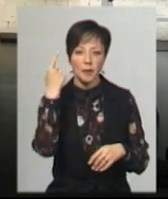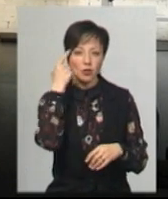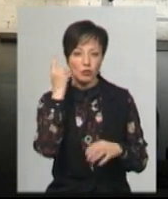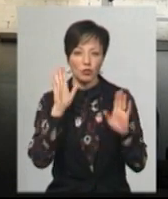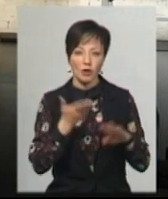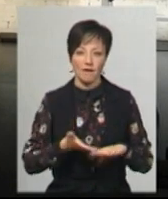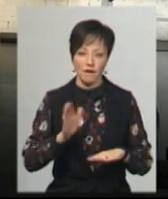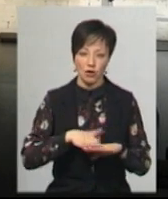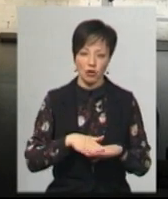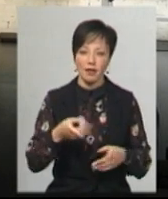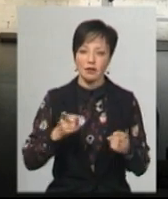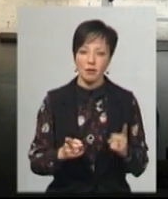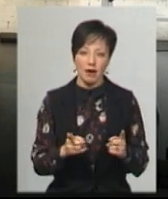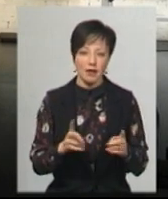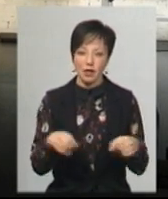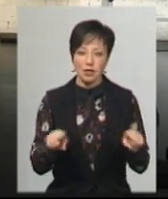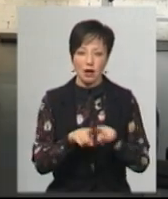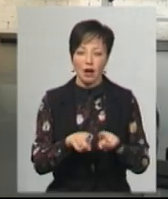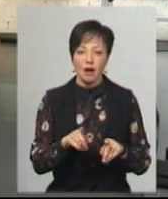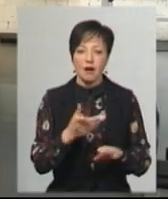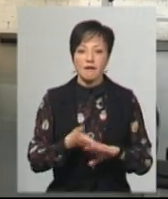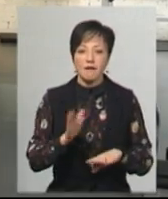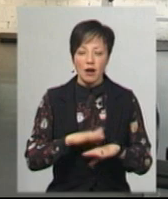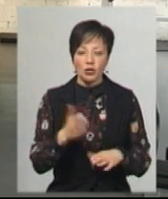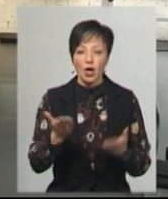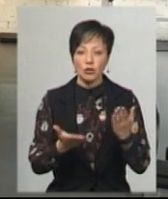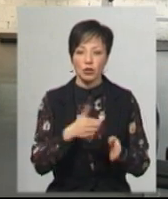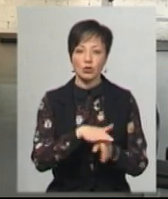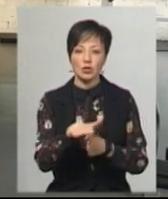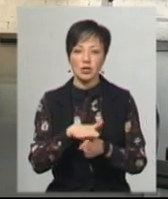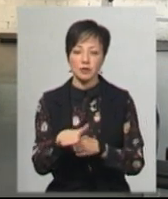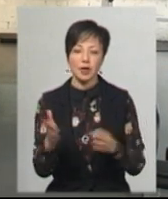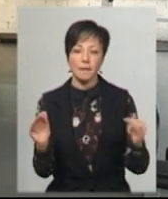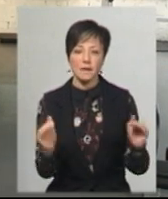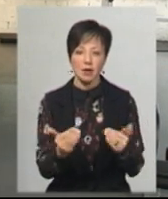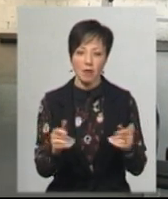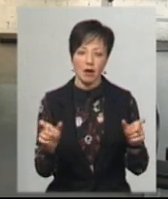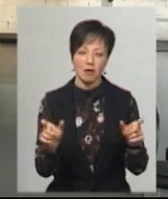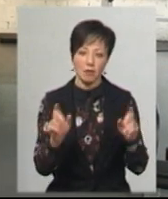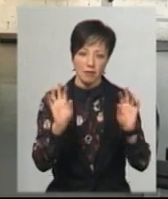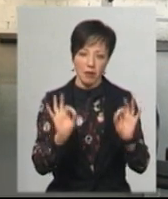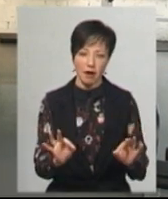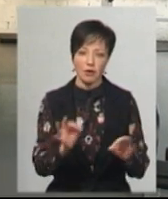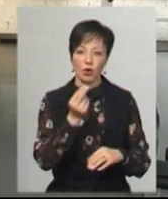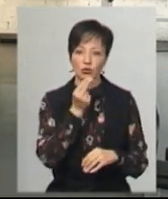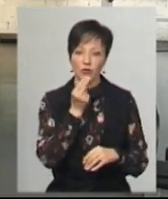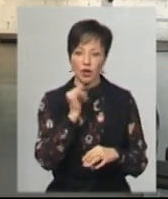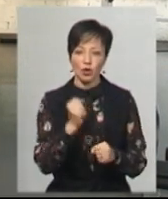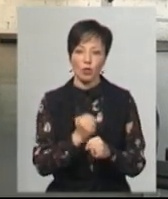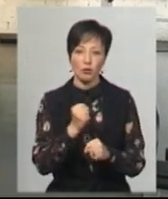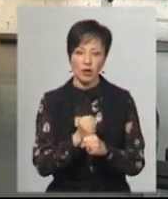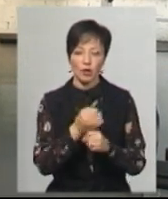буде важче. А насправді воно не зовсім так і важко, якщо дотримувалися хоча б якогось мінімального правильного харчування і